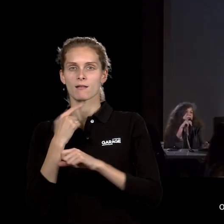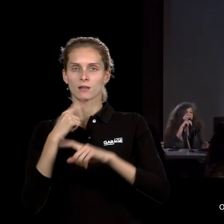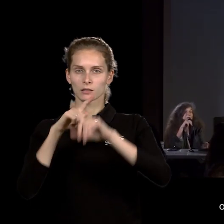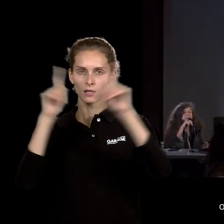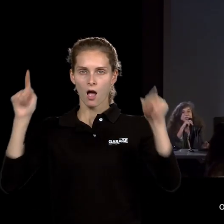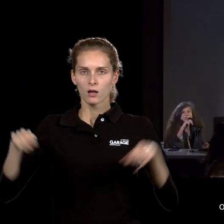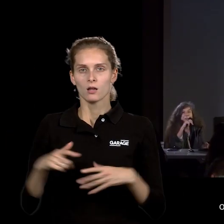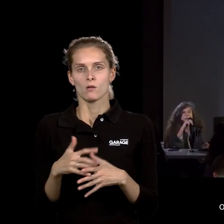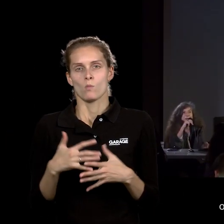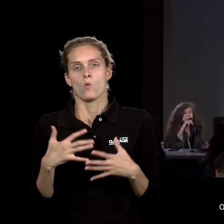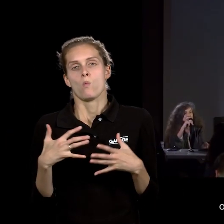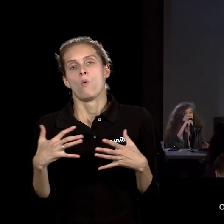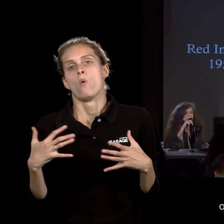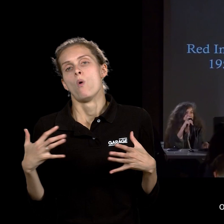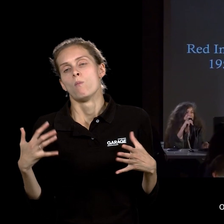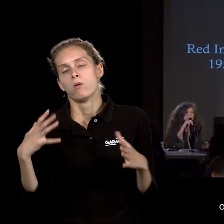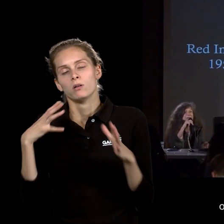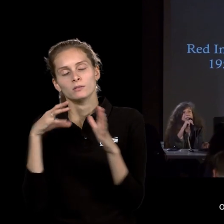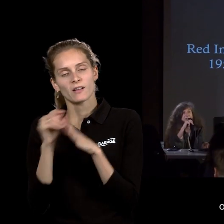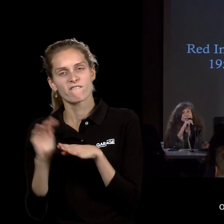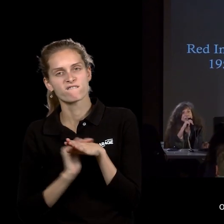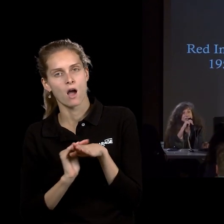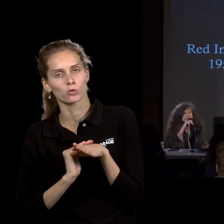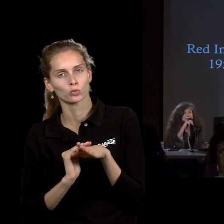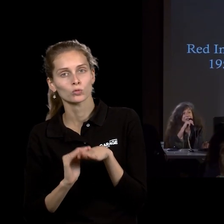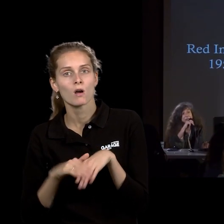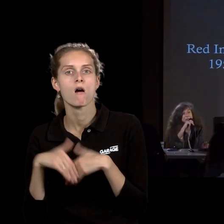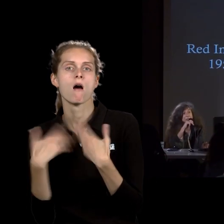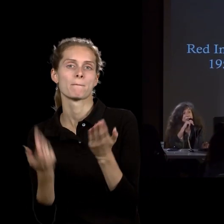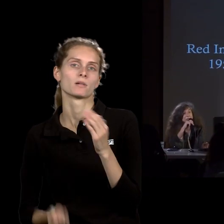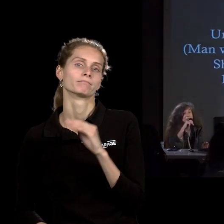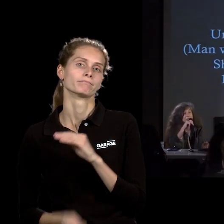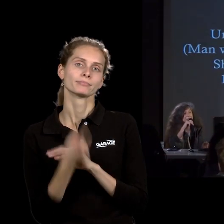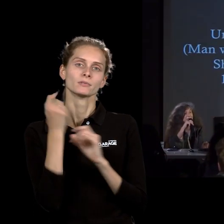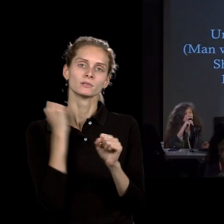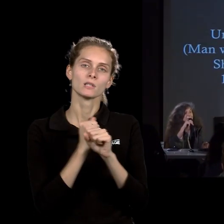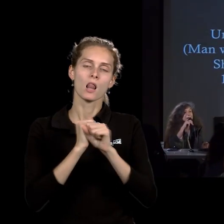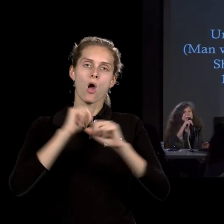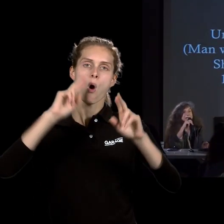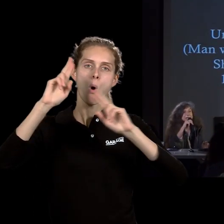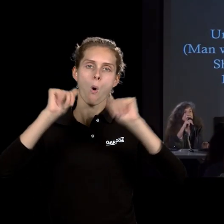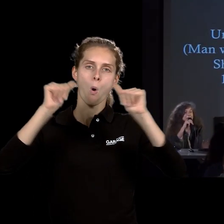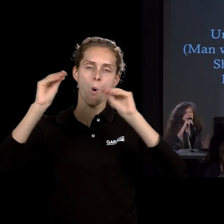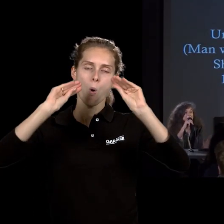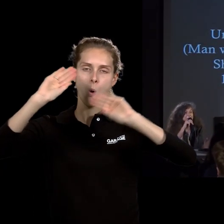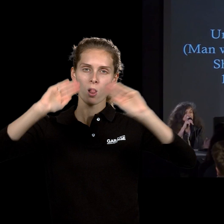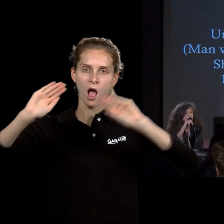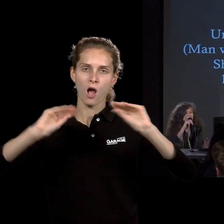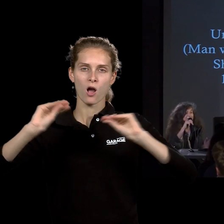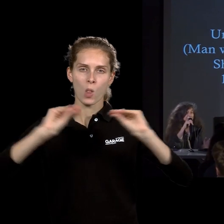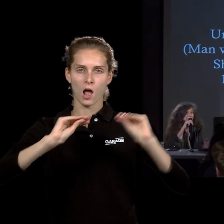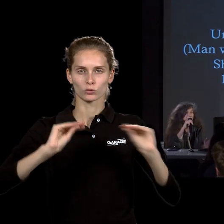более наполняются различными фактурами. И он начинает делать коллажи, начинает делать такой свой вариант Мерца и начинает